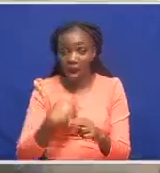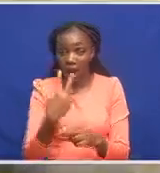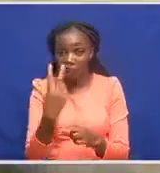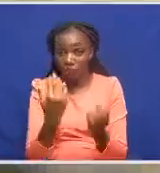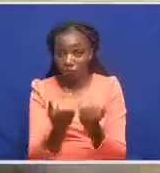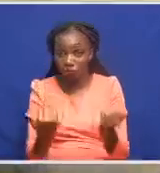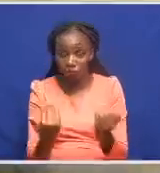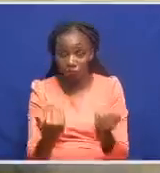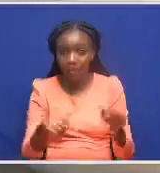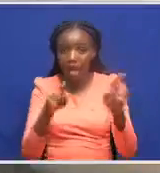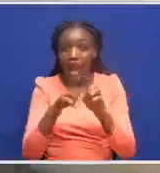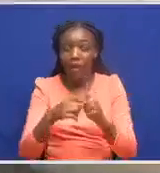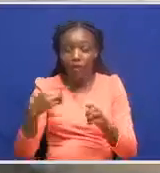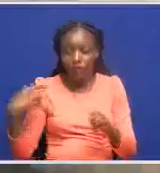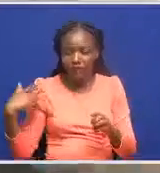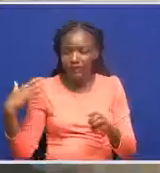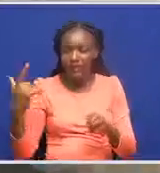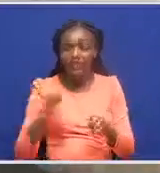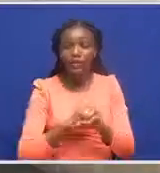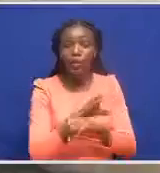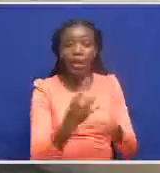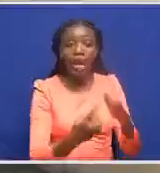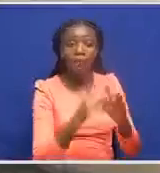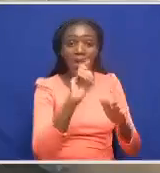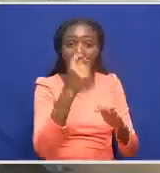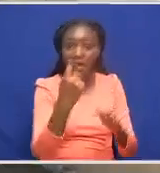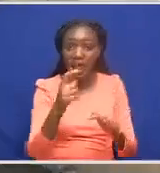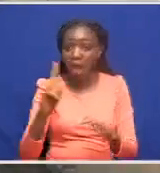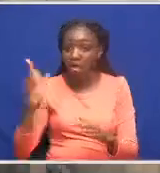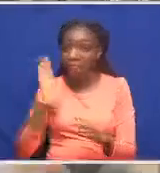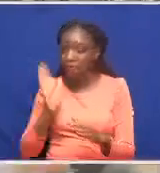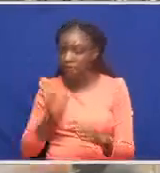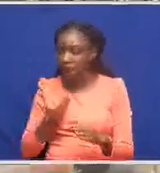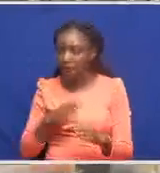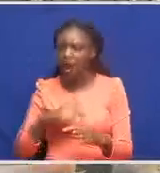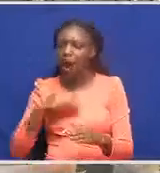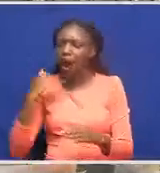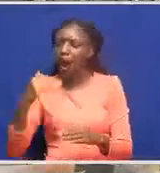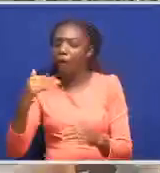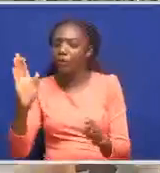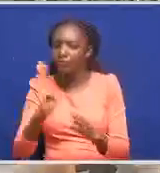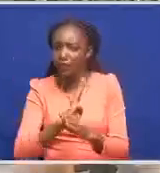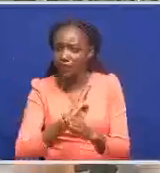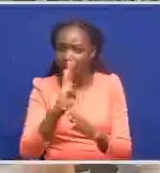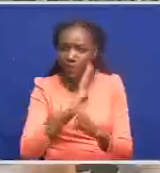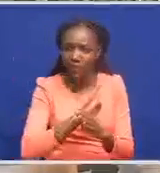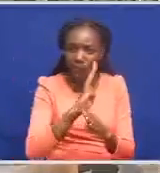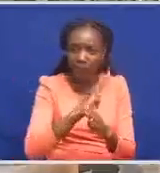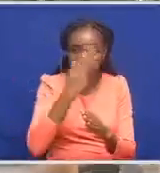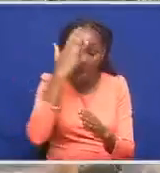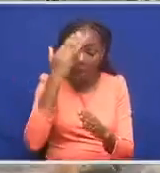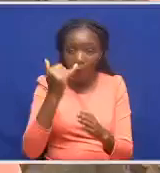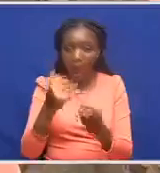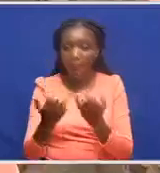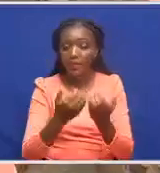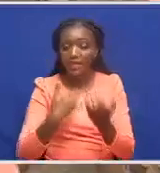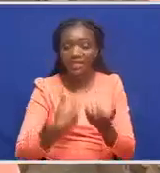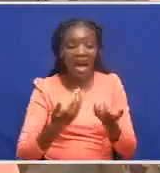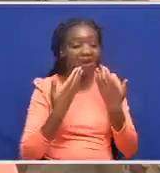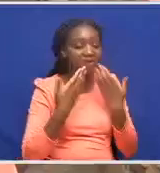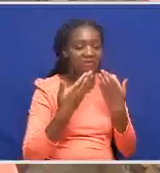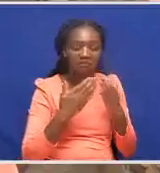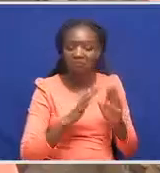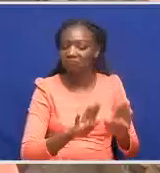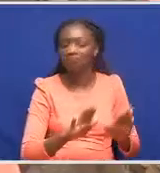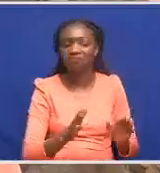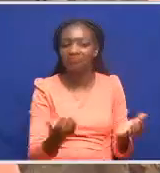kwa virusi vya corona amekuwa akijishughulisha na kazi hii baada ya biashara aliyokuwa akifanya kuzorota. Hii ni